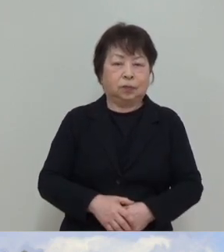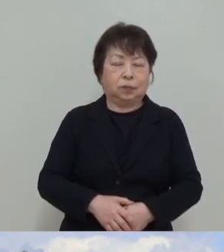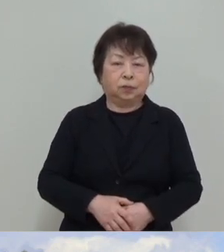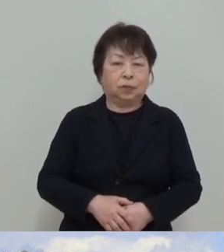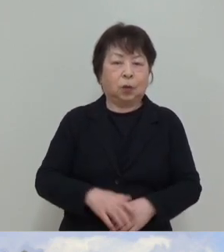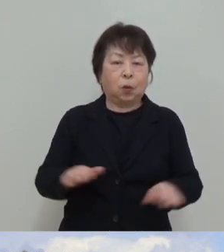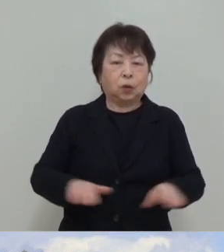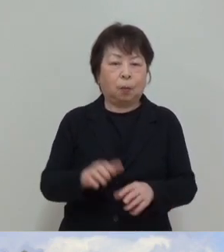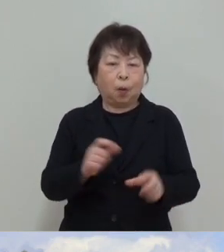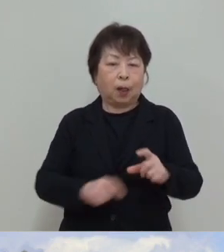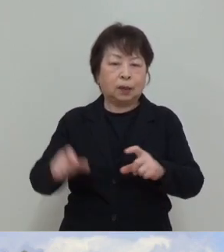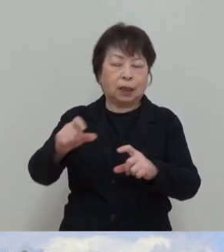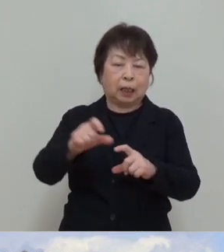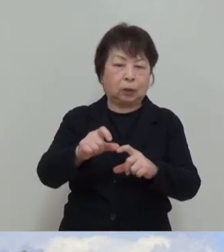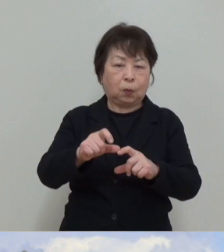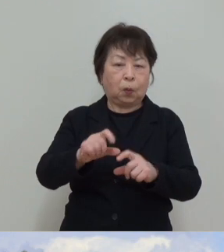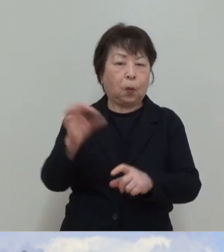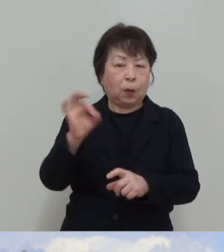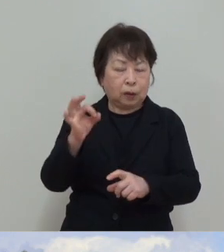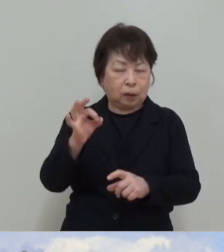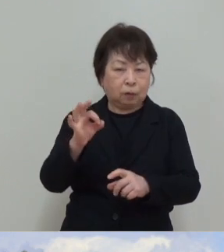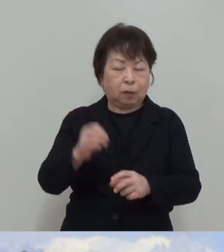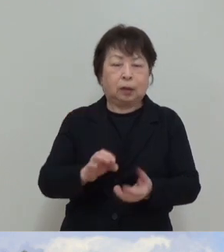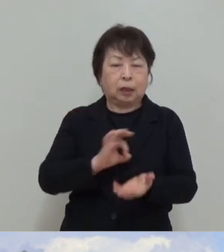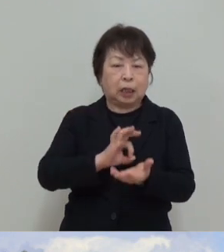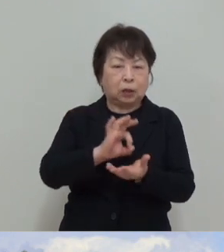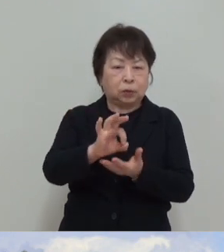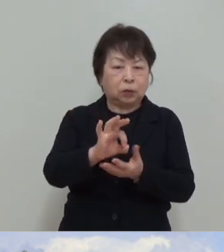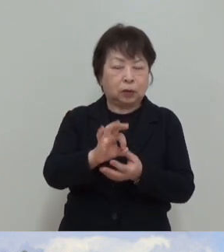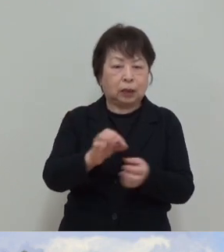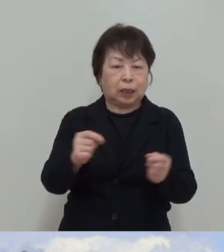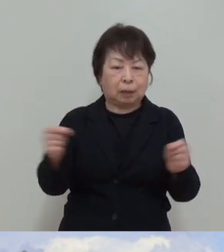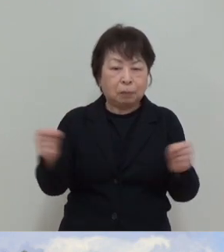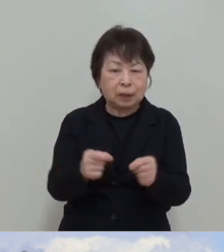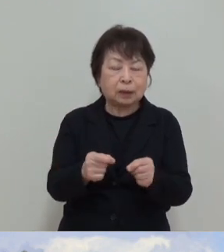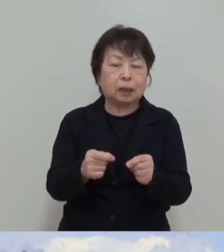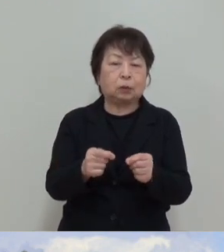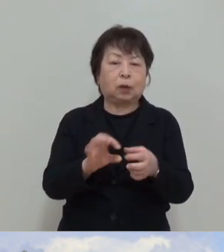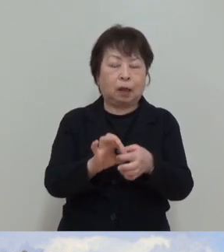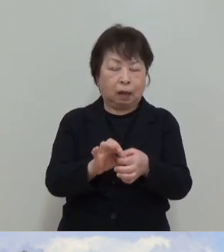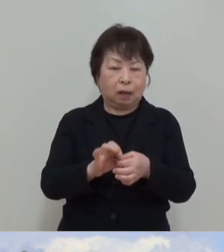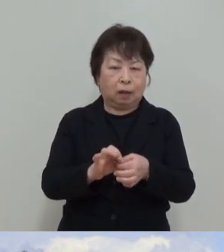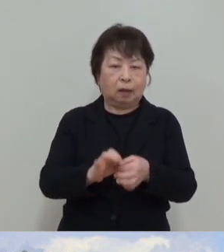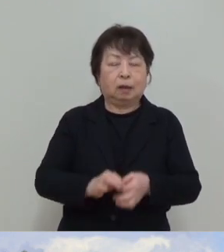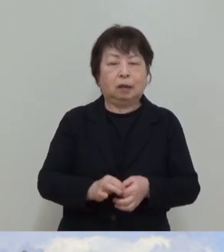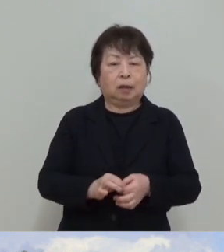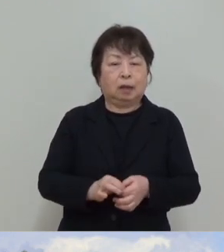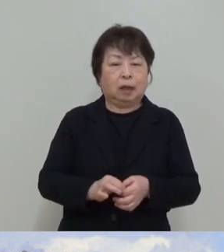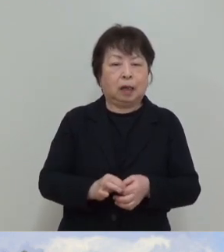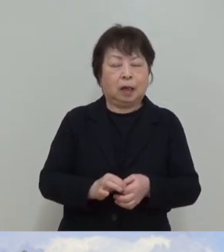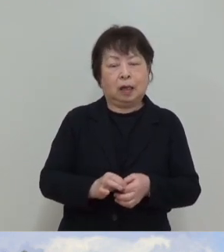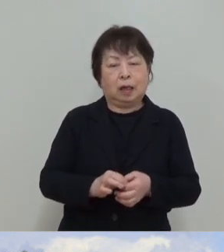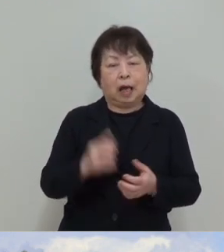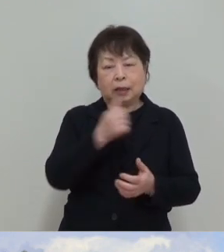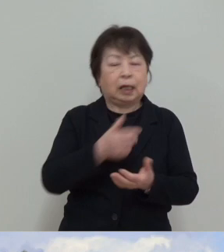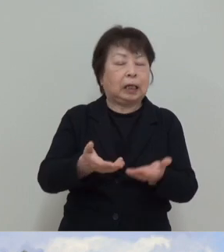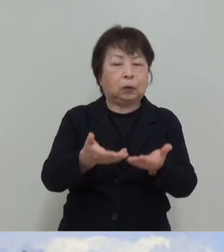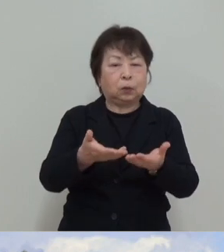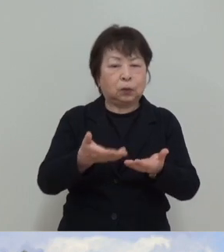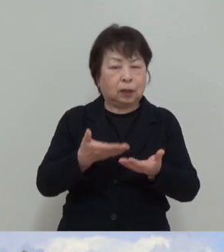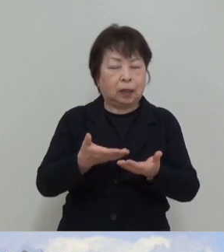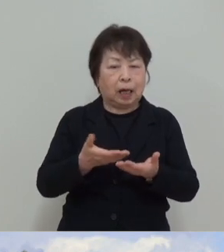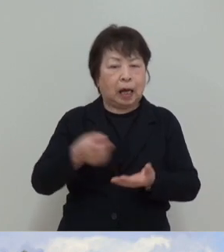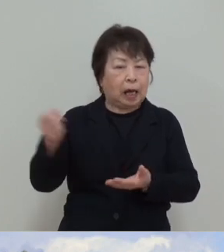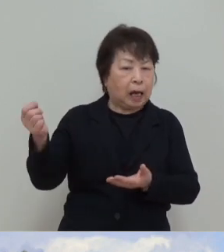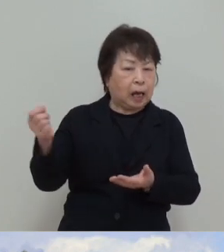子ども加算の給付は提出期間が短くなっていますので、案内が届きましたら